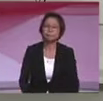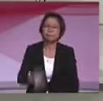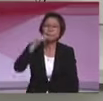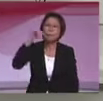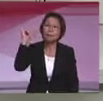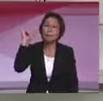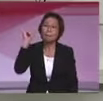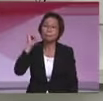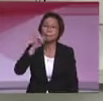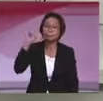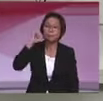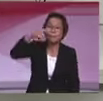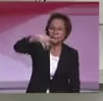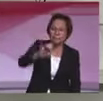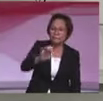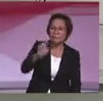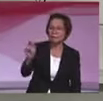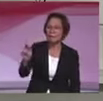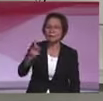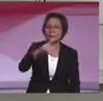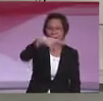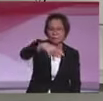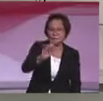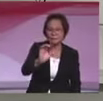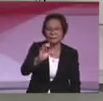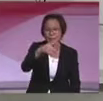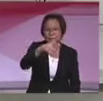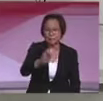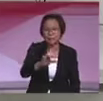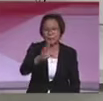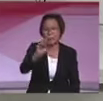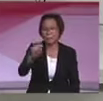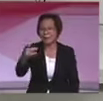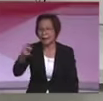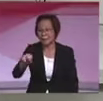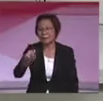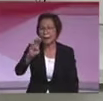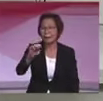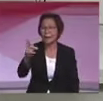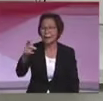Semalam di dalam sidang khas MKN, Kementerian Pelancongan